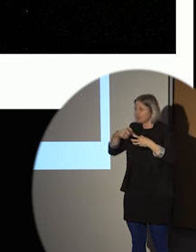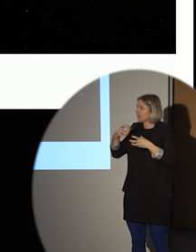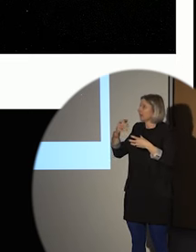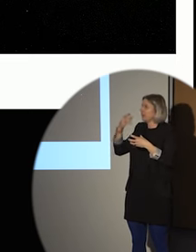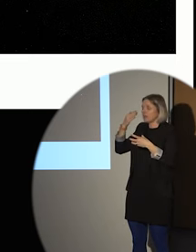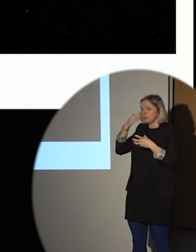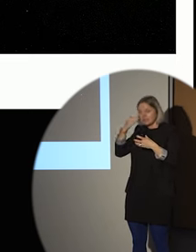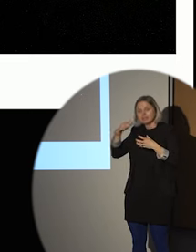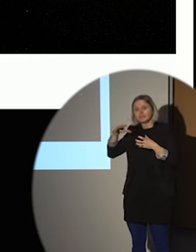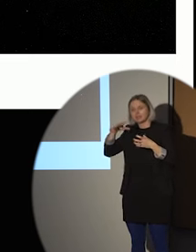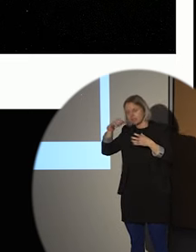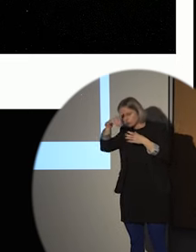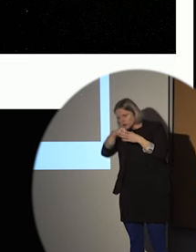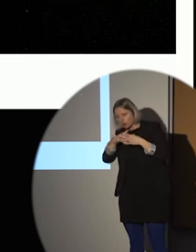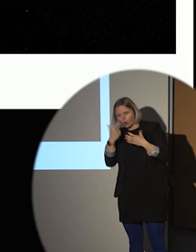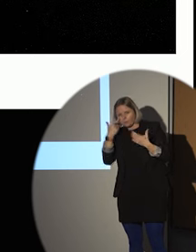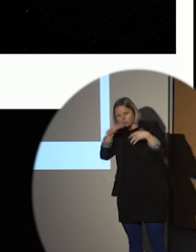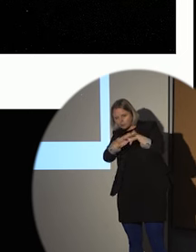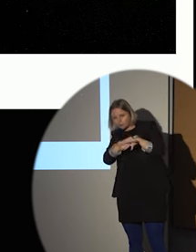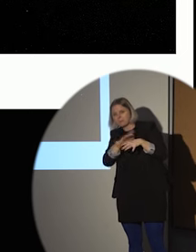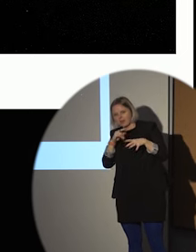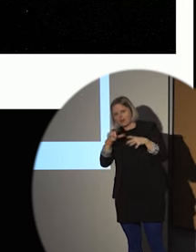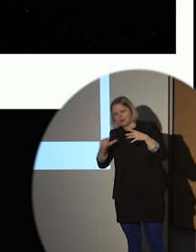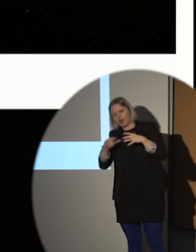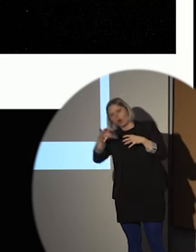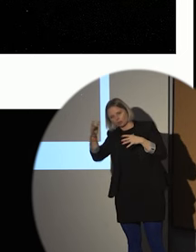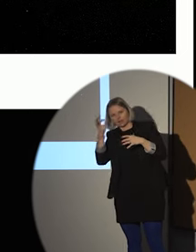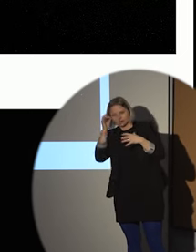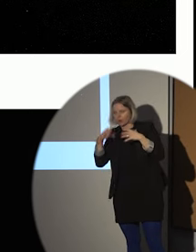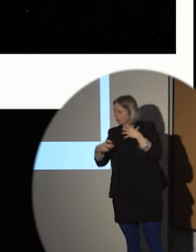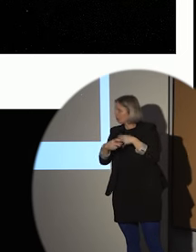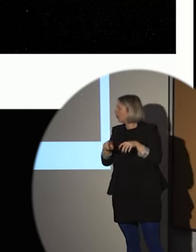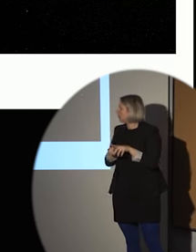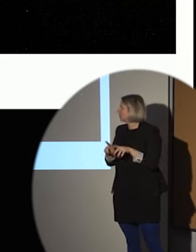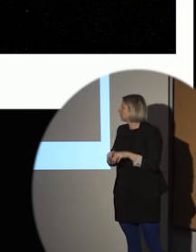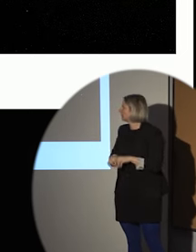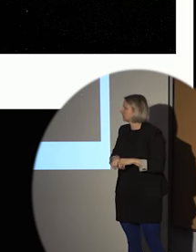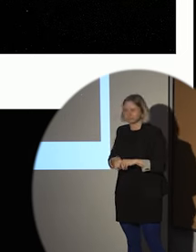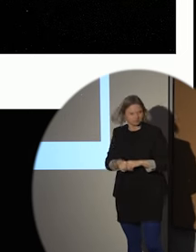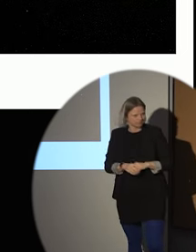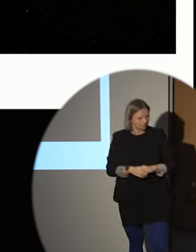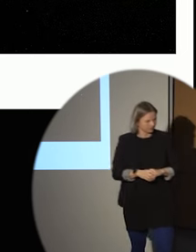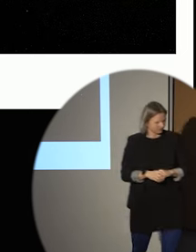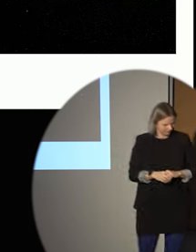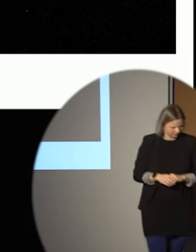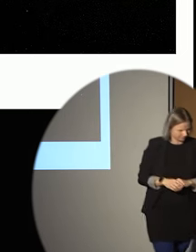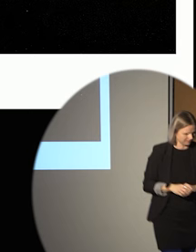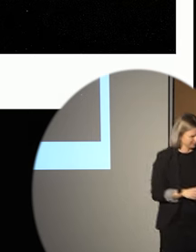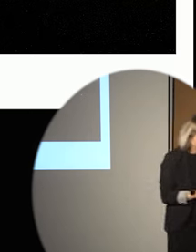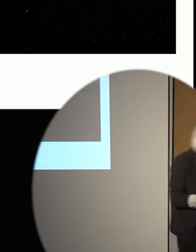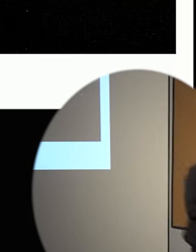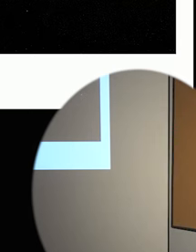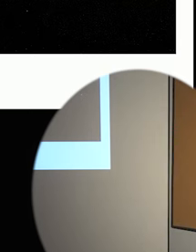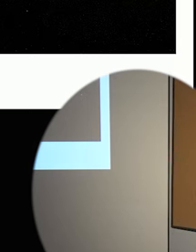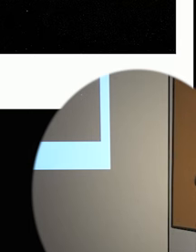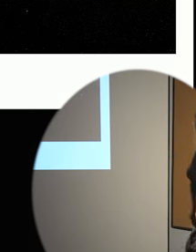poussières. Et vous voyez même que dans la Voie lactée, on voit en fait, que vous avez une ligne de poussière qui coupe quasiment le disque en